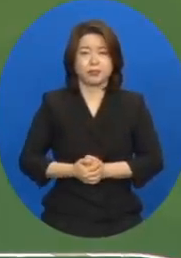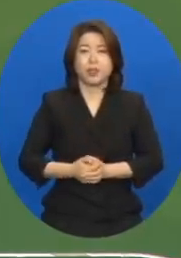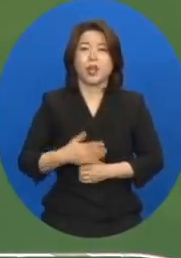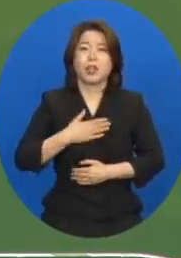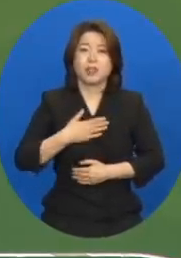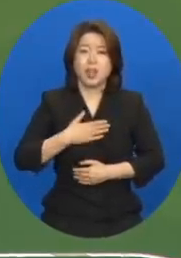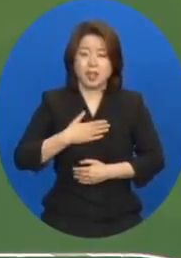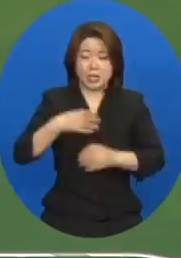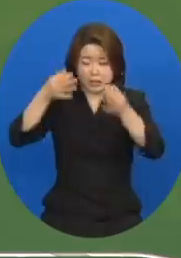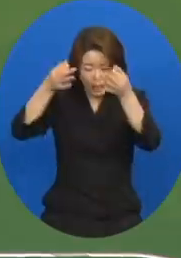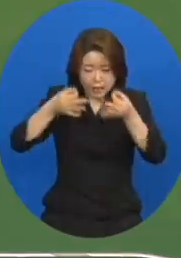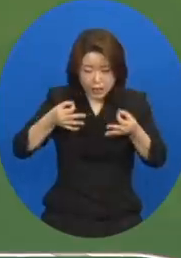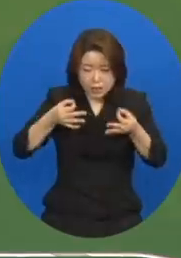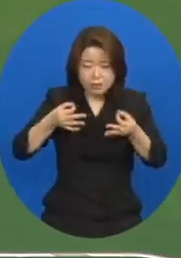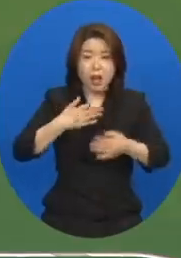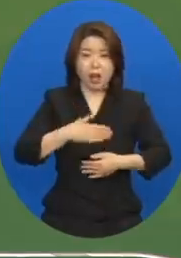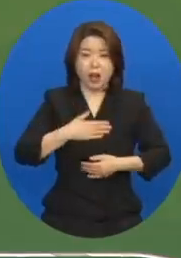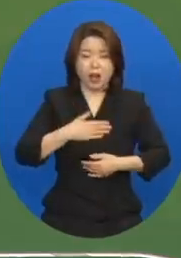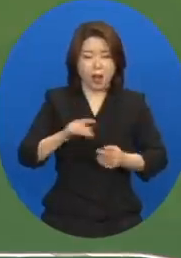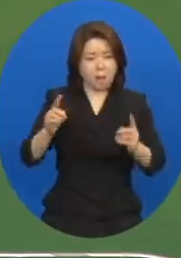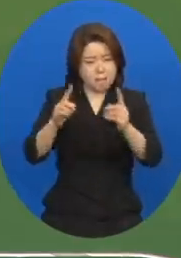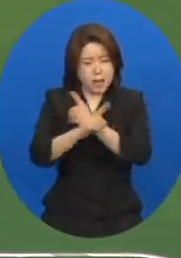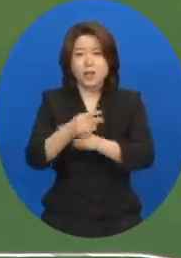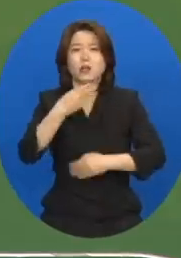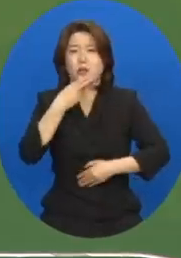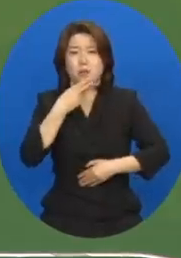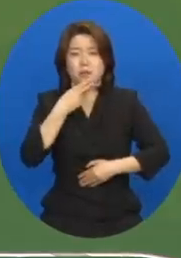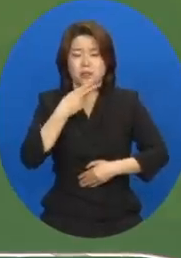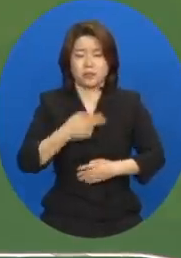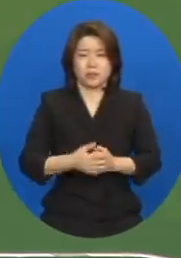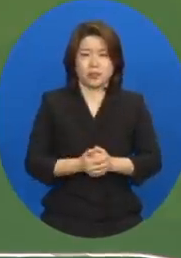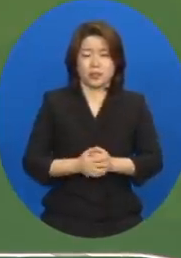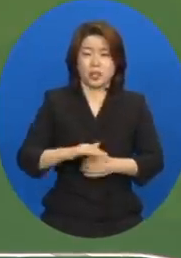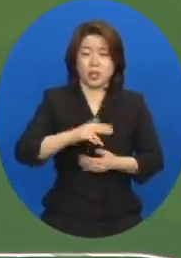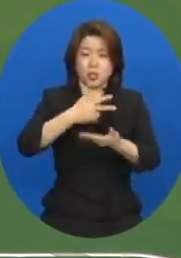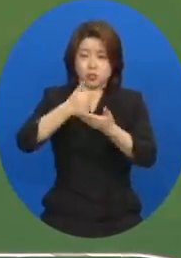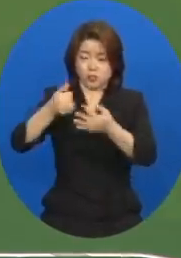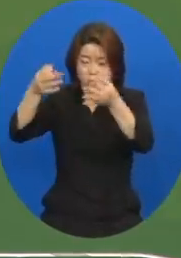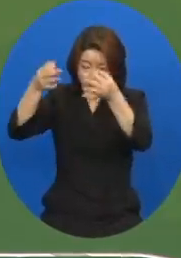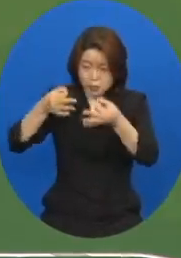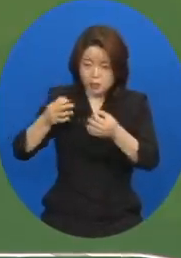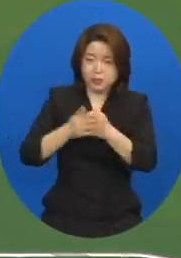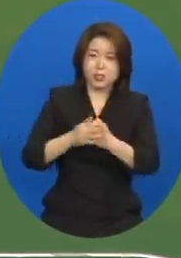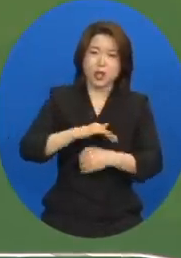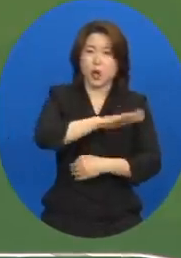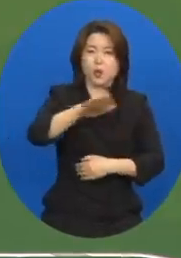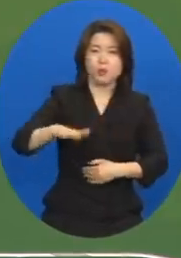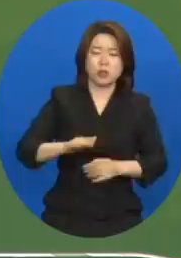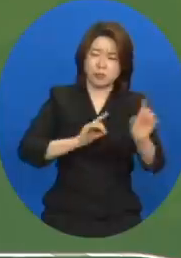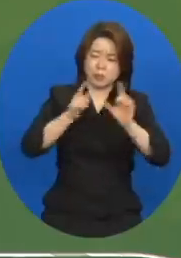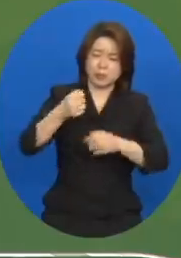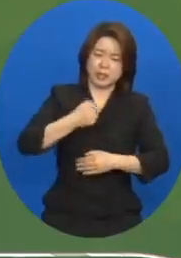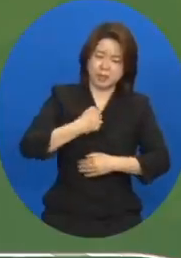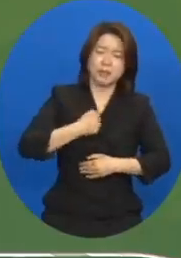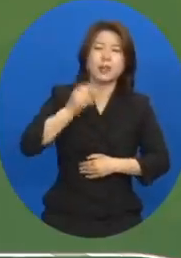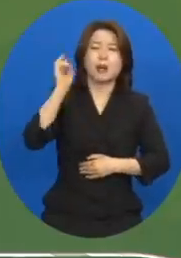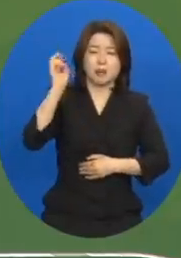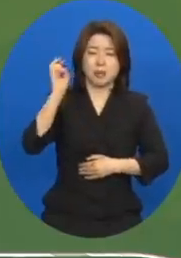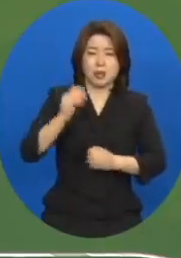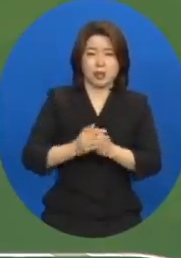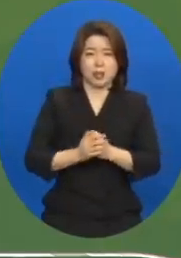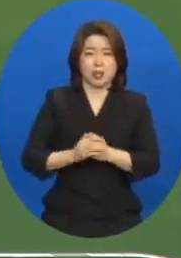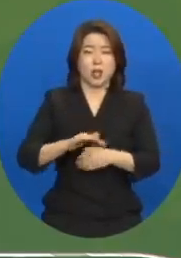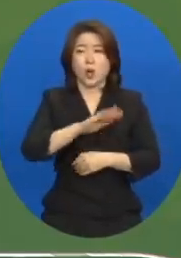우리가 얼마나 변화가 없습니까? 우리 주님이 보실 때 우리가 얼마나 답답하겠어요. 우리는